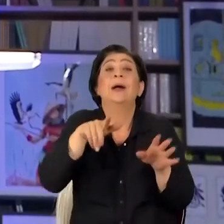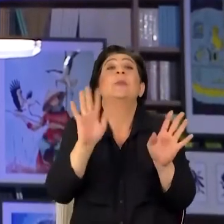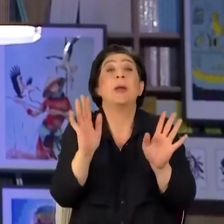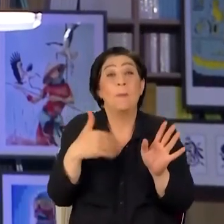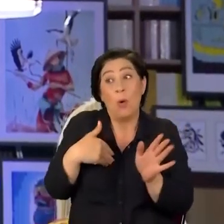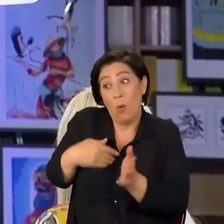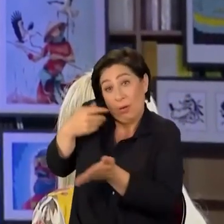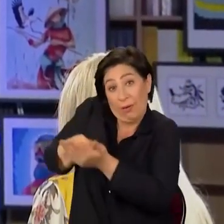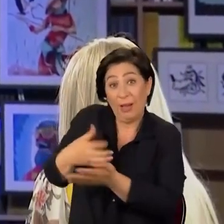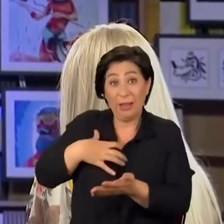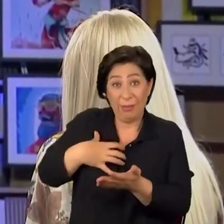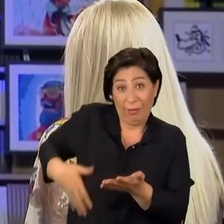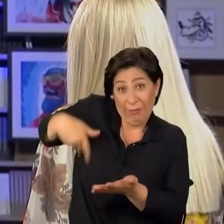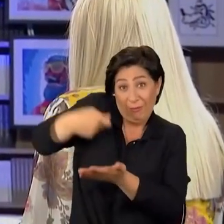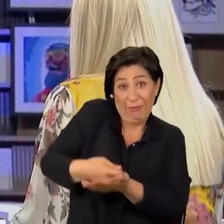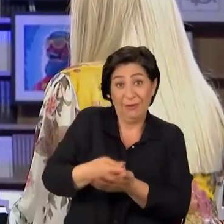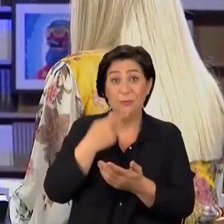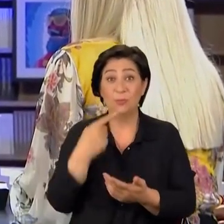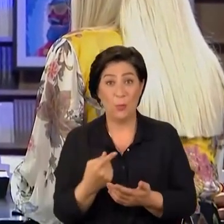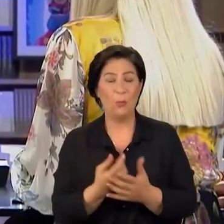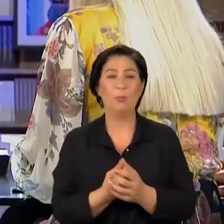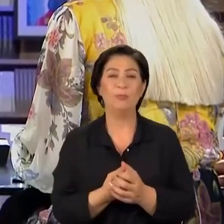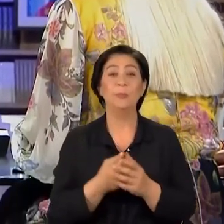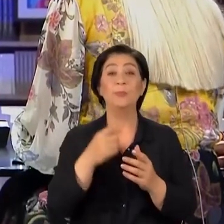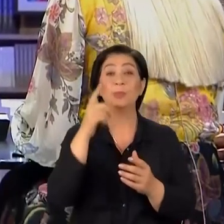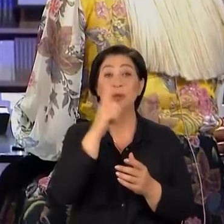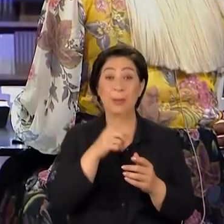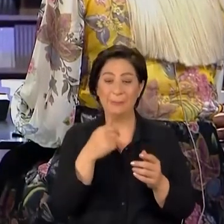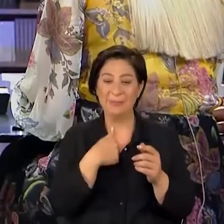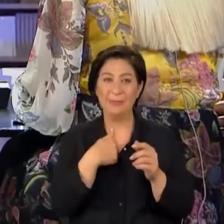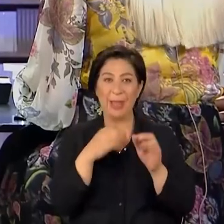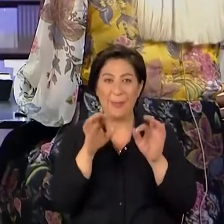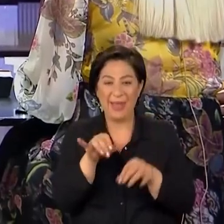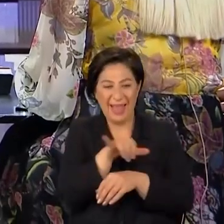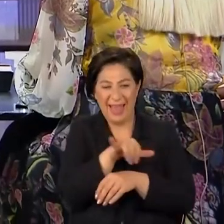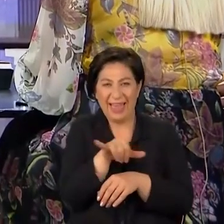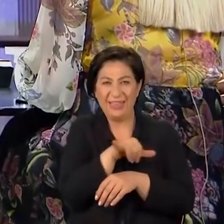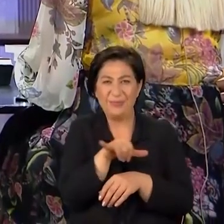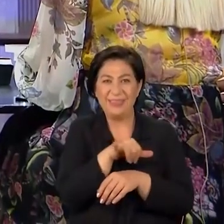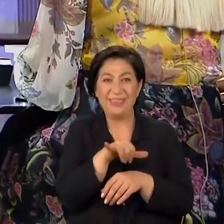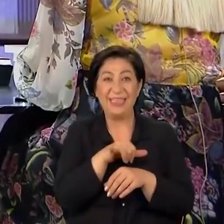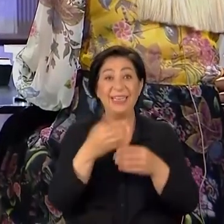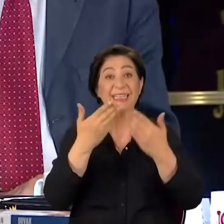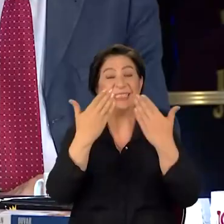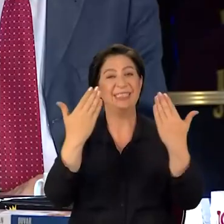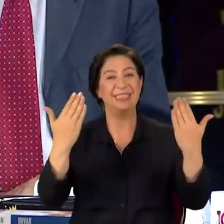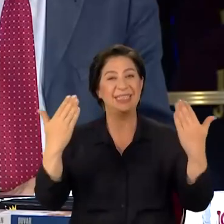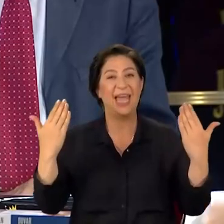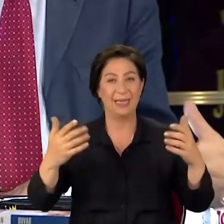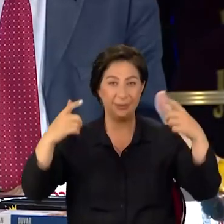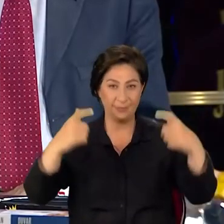sonra ben onların parasını ödüyorum Can Yayınları'na. Ve bizim hemen yakınımızdaki sergi